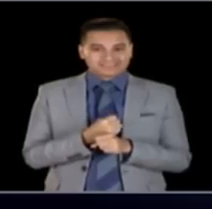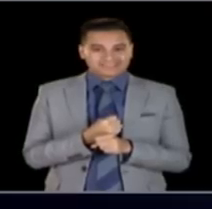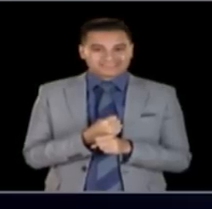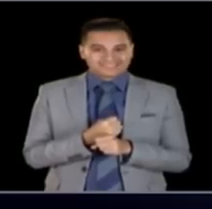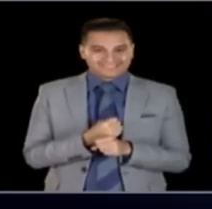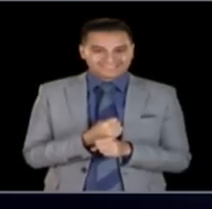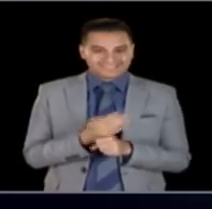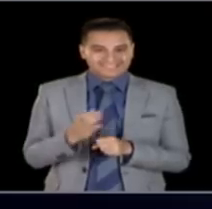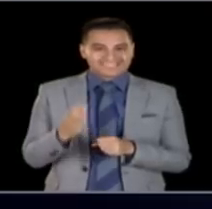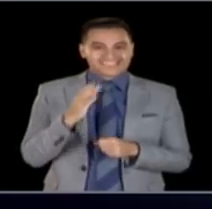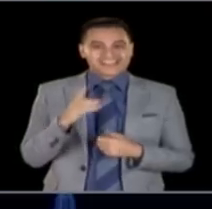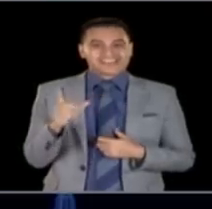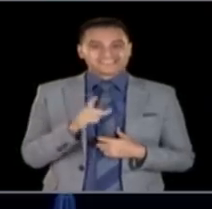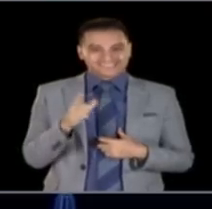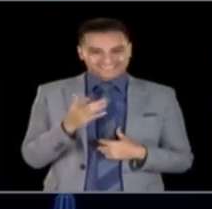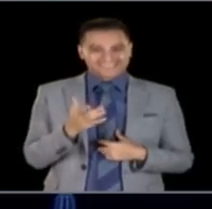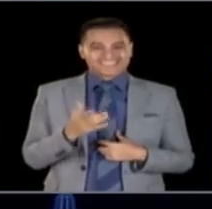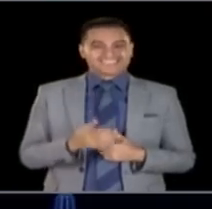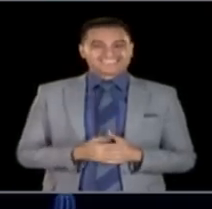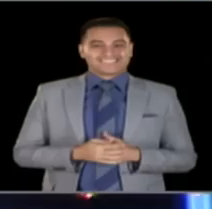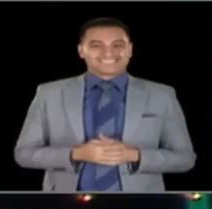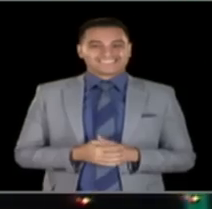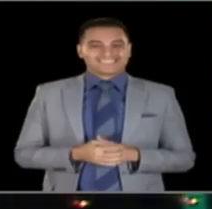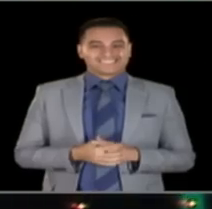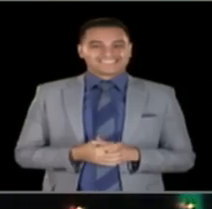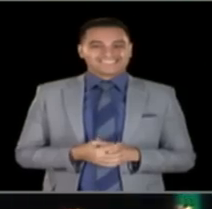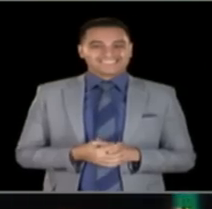375. برضو؟ إجابة صحيحة.